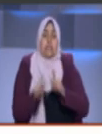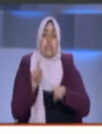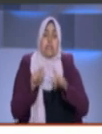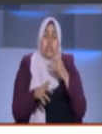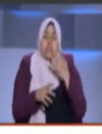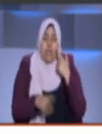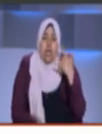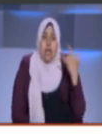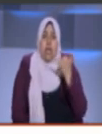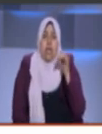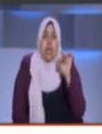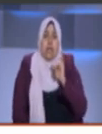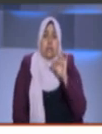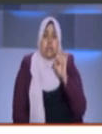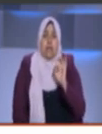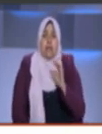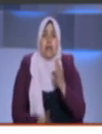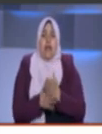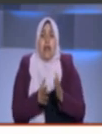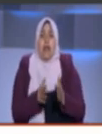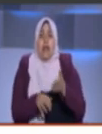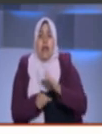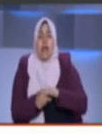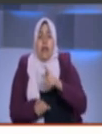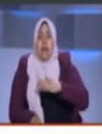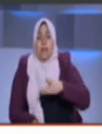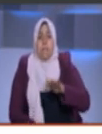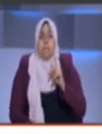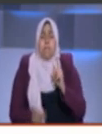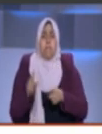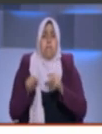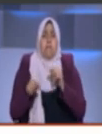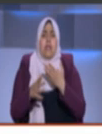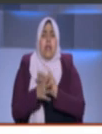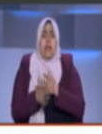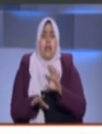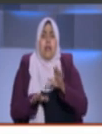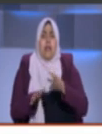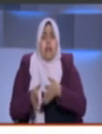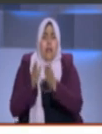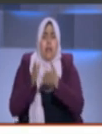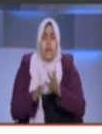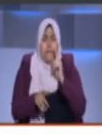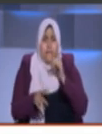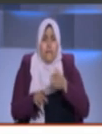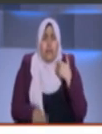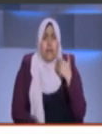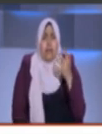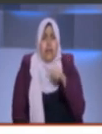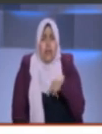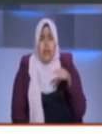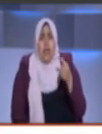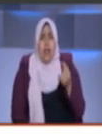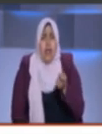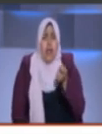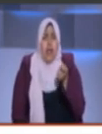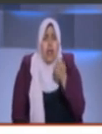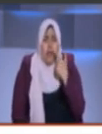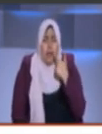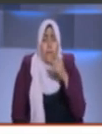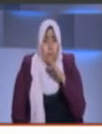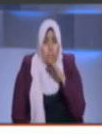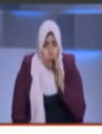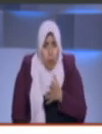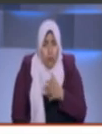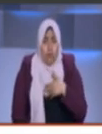نكون حذرين أن على من أي جهة بتقول أنه في هناك علاجات ممكن أن